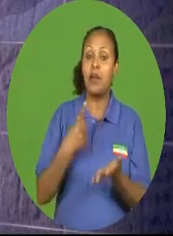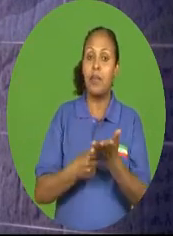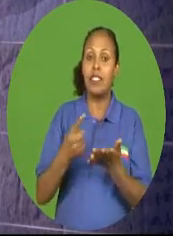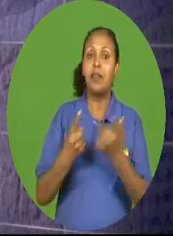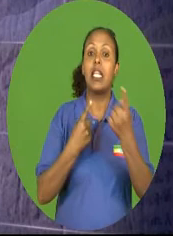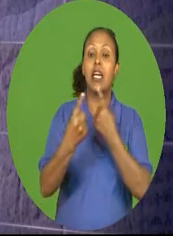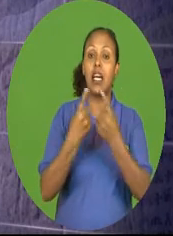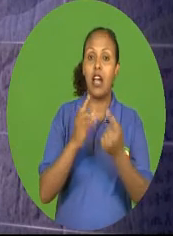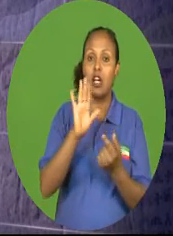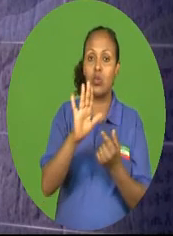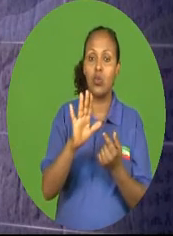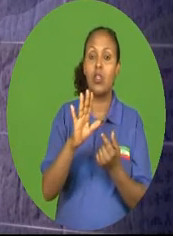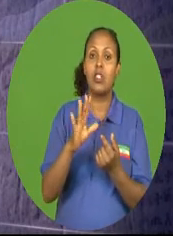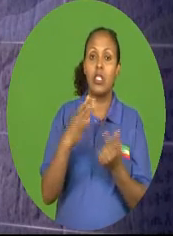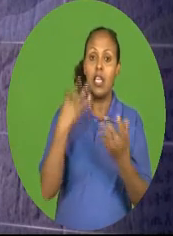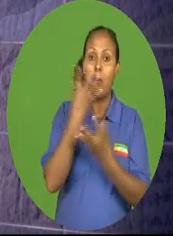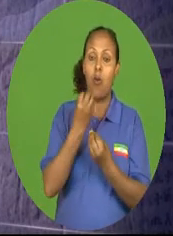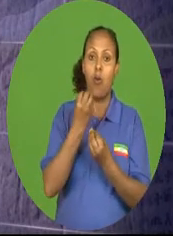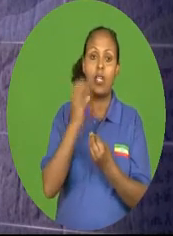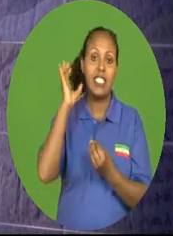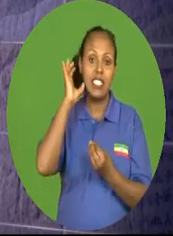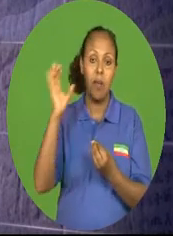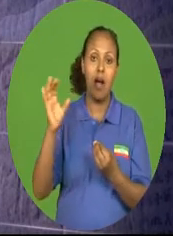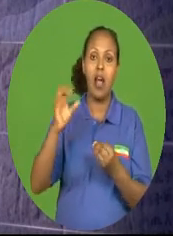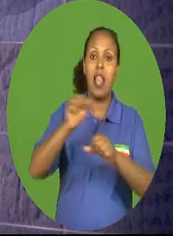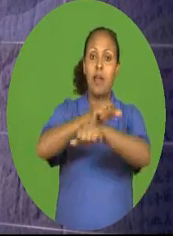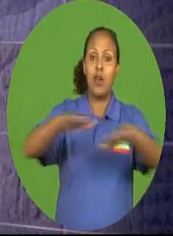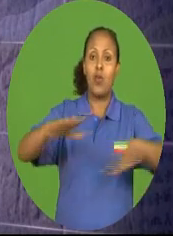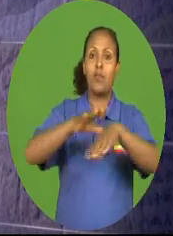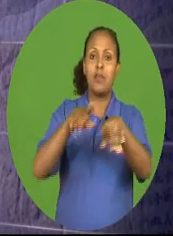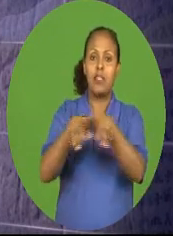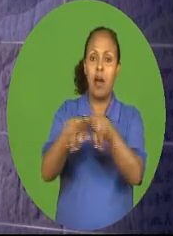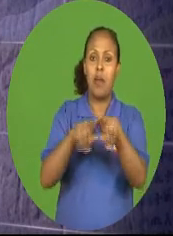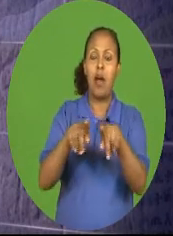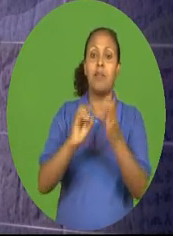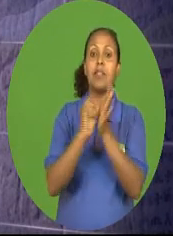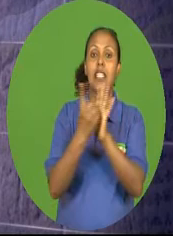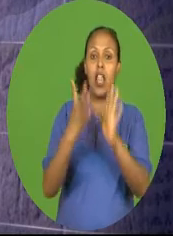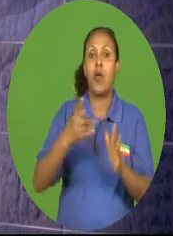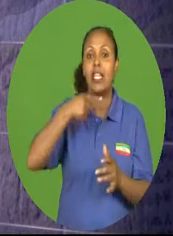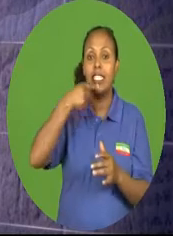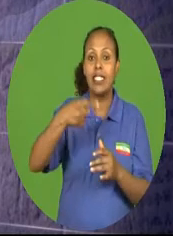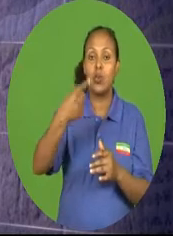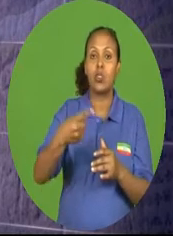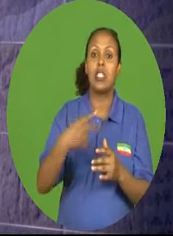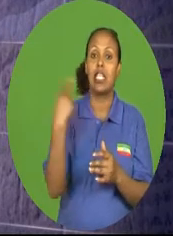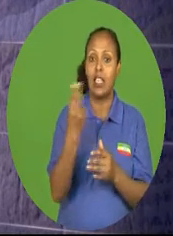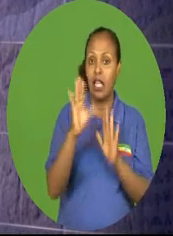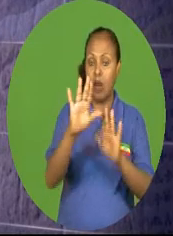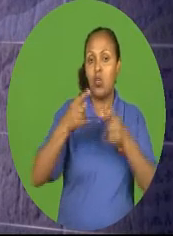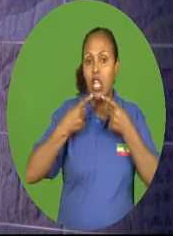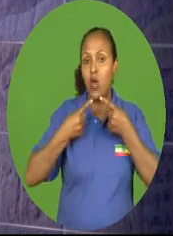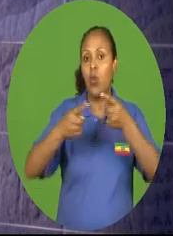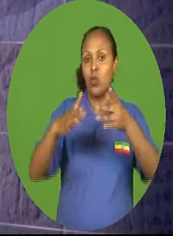የሚያዘው ነው። በዚህም ንግግራችሁ ደምቆ እንዲሰማ ለአውዱ የሚስማማ ምሳሌያዊ